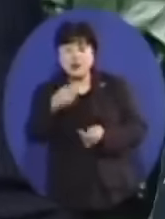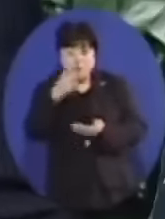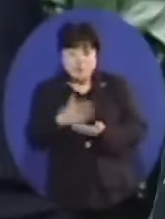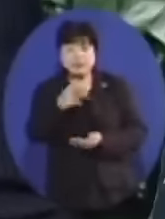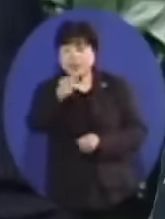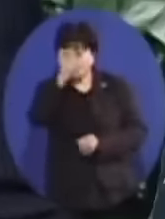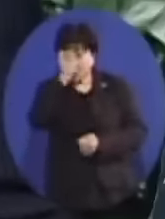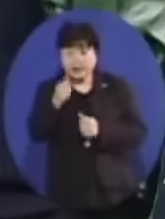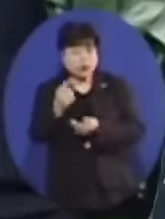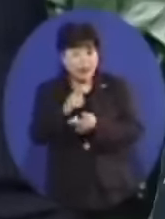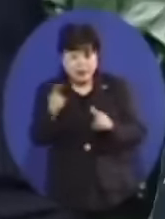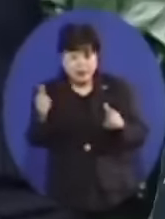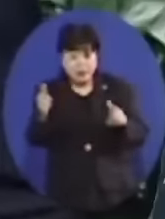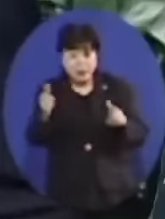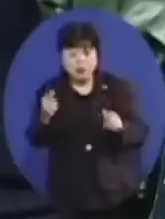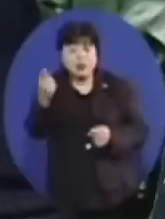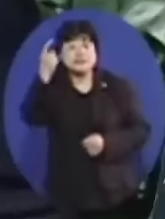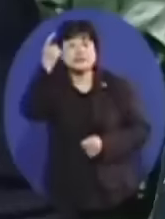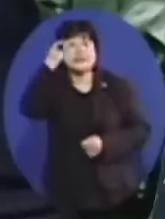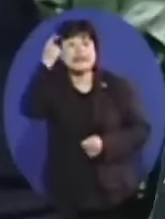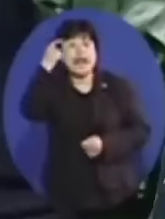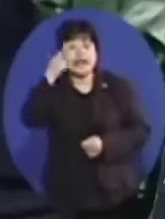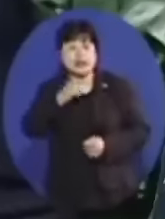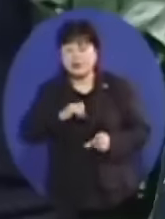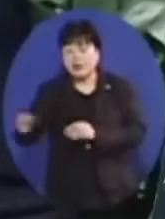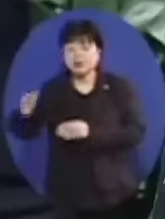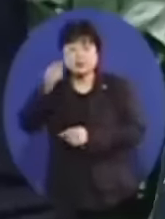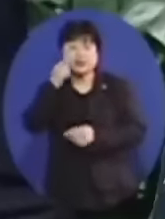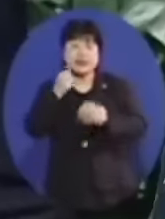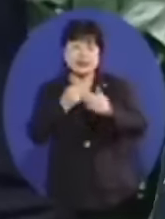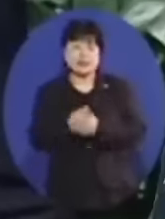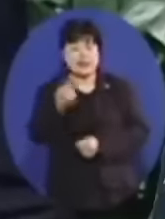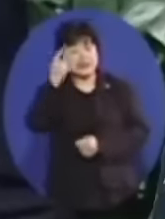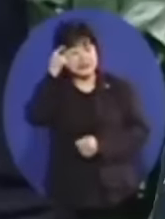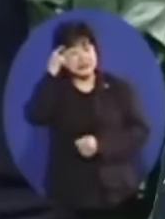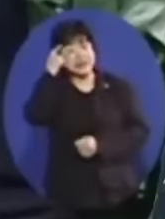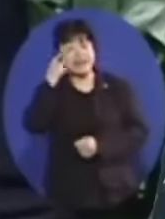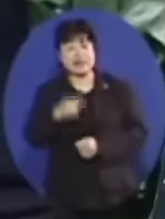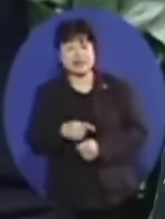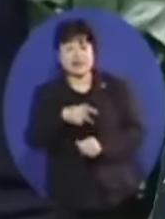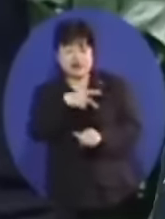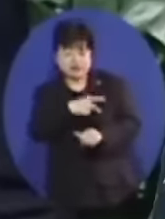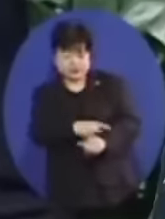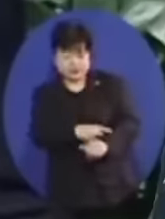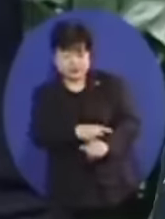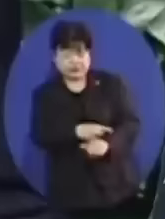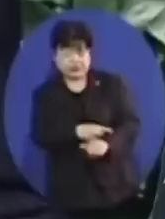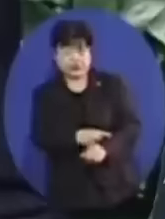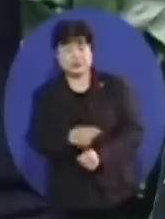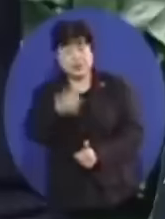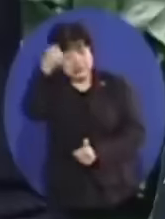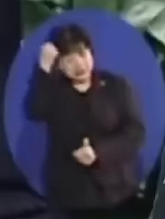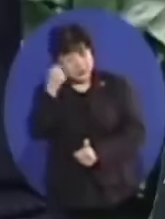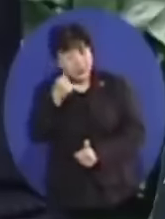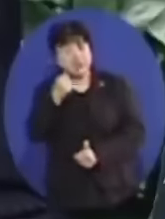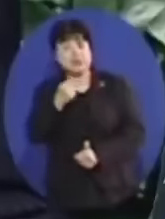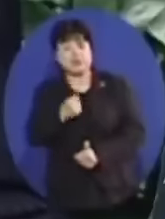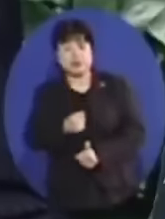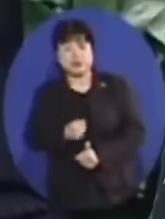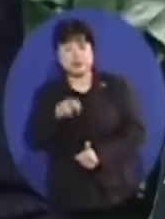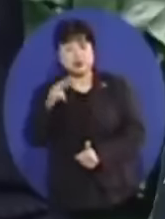팔자가 좋아서 따라오는 것이 아니라 생각이 그걸 못 버리기 때문에 생각이 그것을 가지고 와서 현재 또 나는